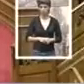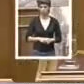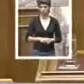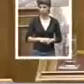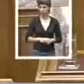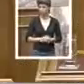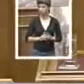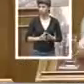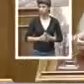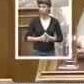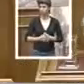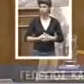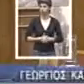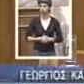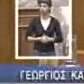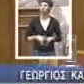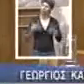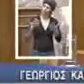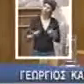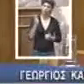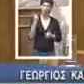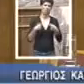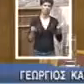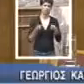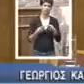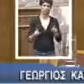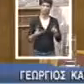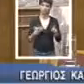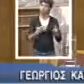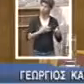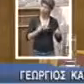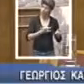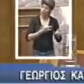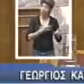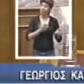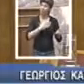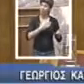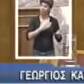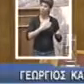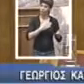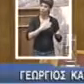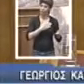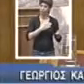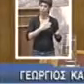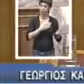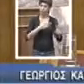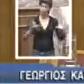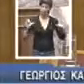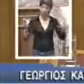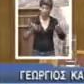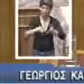Υπήρξε μία δασκάλα με ψυχή, με καρδιά, με το